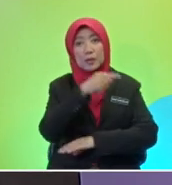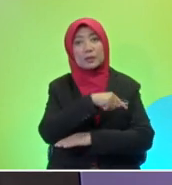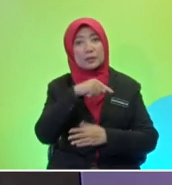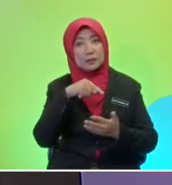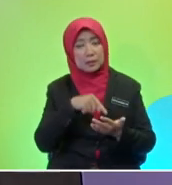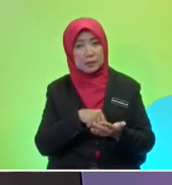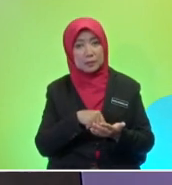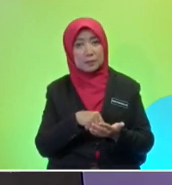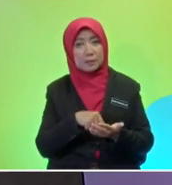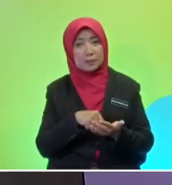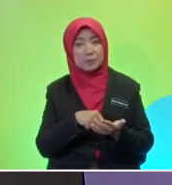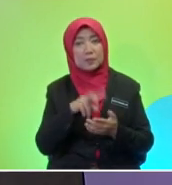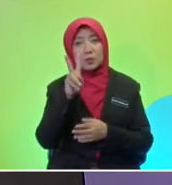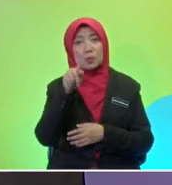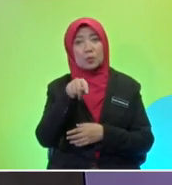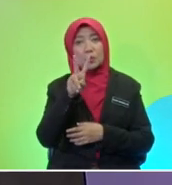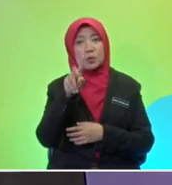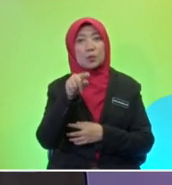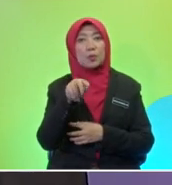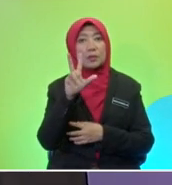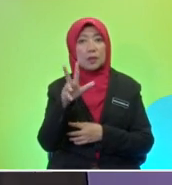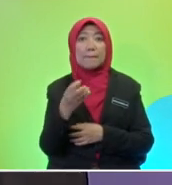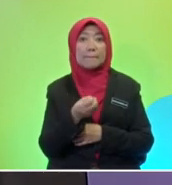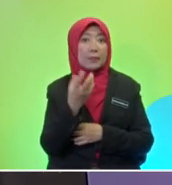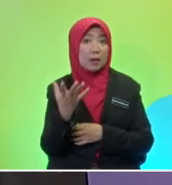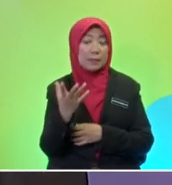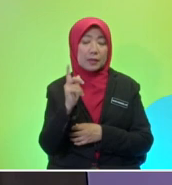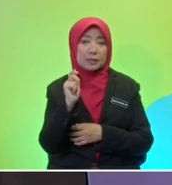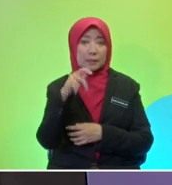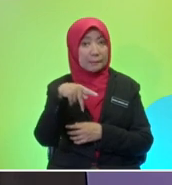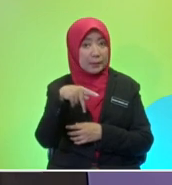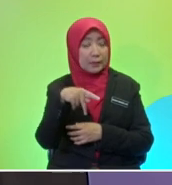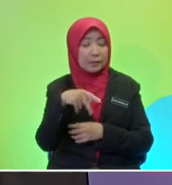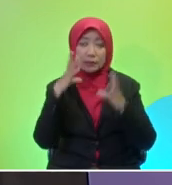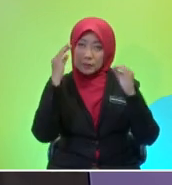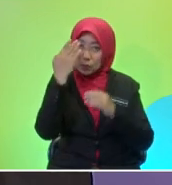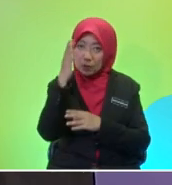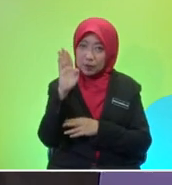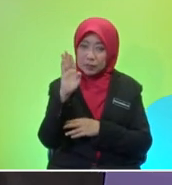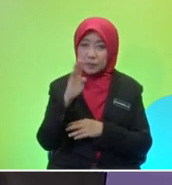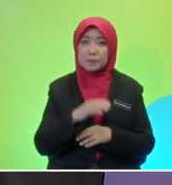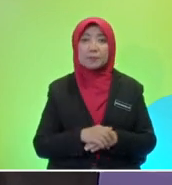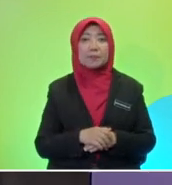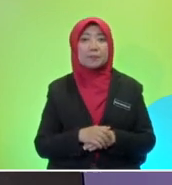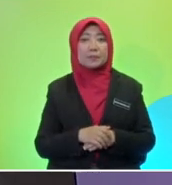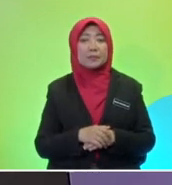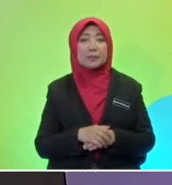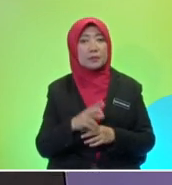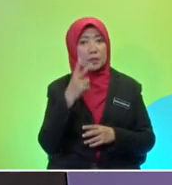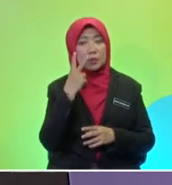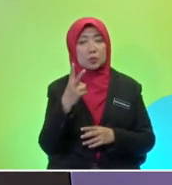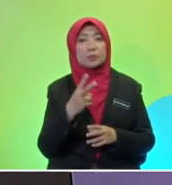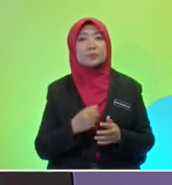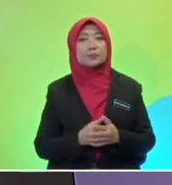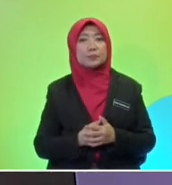sudah pada hari ini dua poin 2 poin 3 berapakah TV yang saya berikan dan bagaimana kita lihat satu persatu